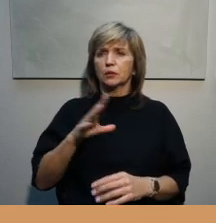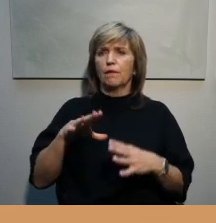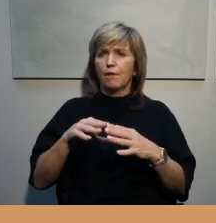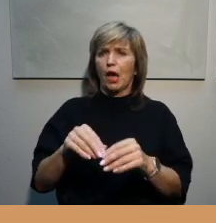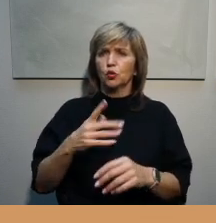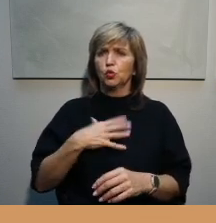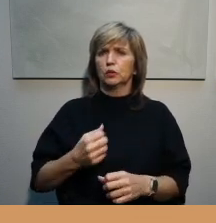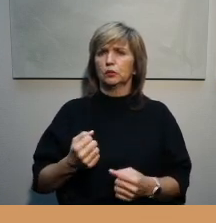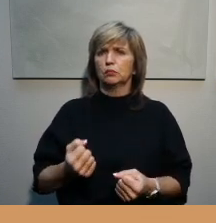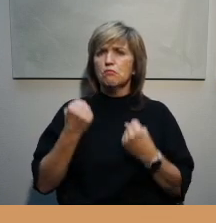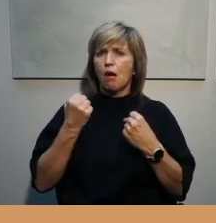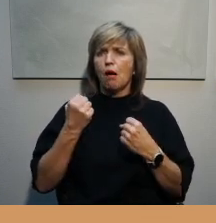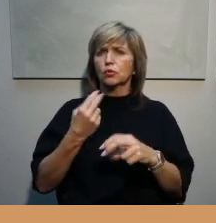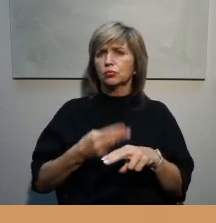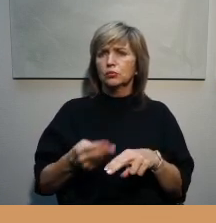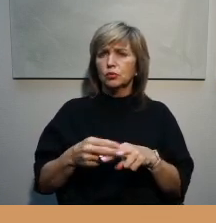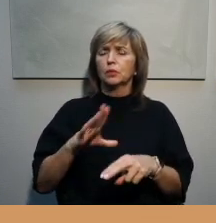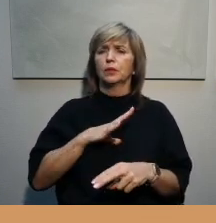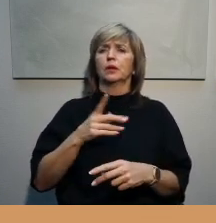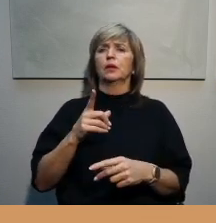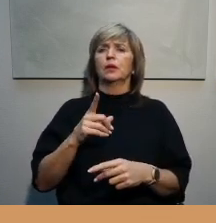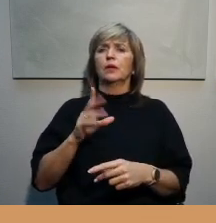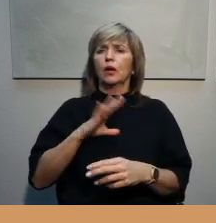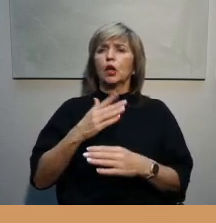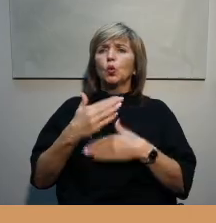ļoti smagus noziedzīgus nodarījumus, kuri